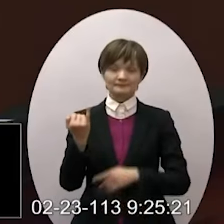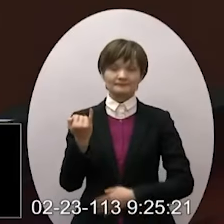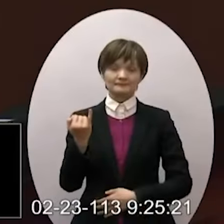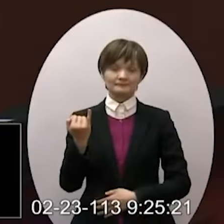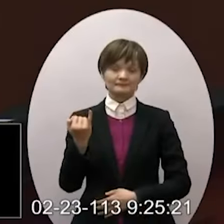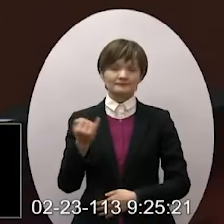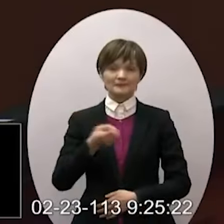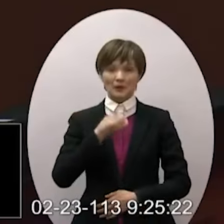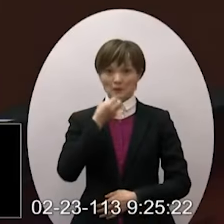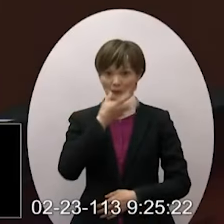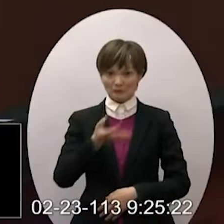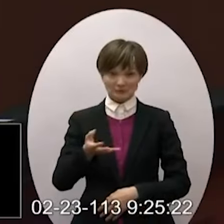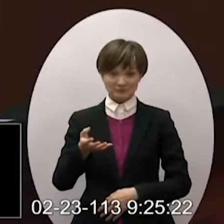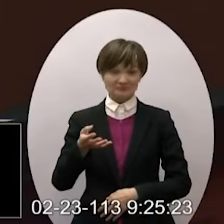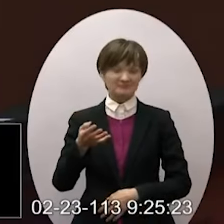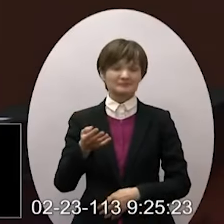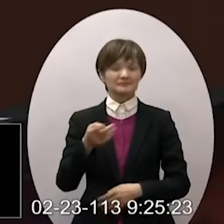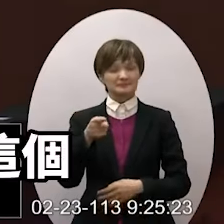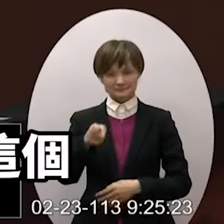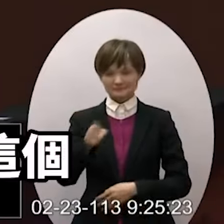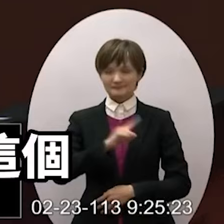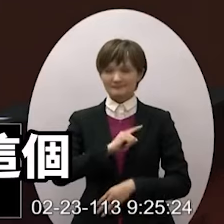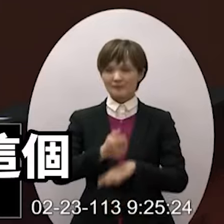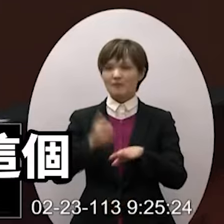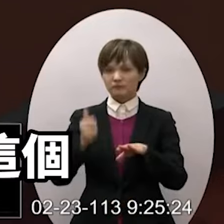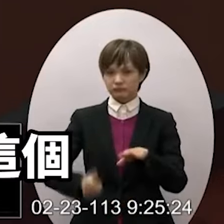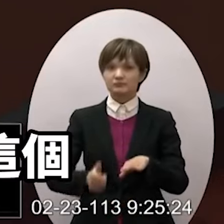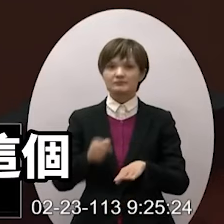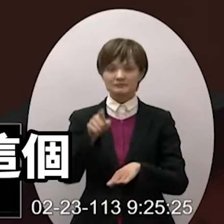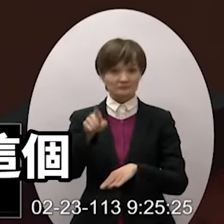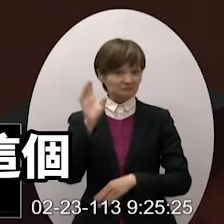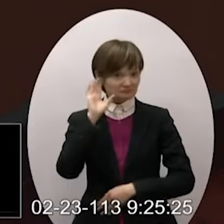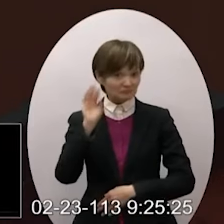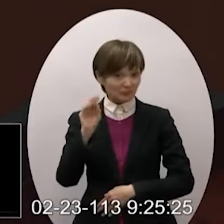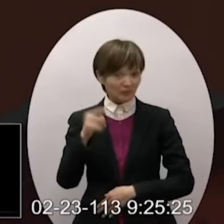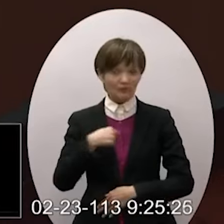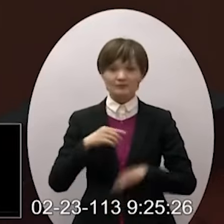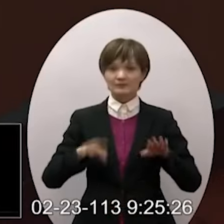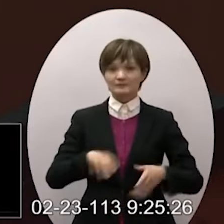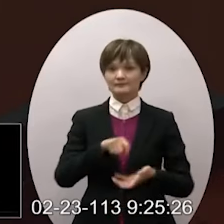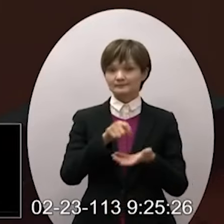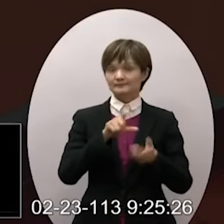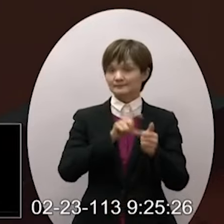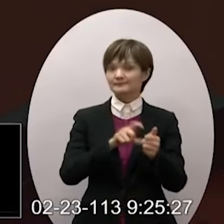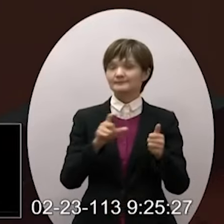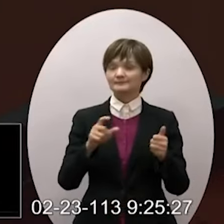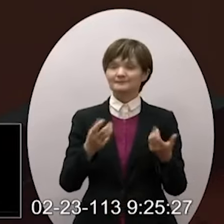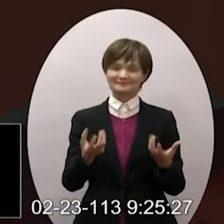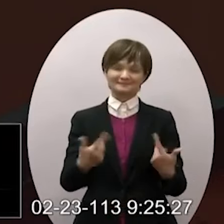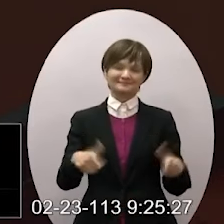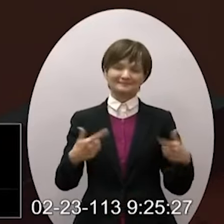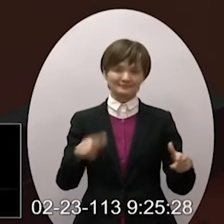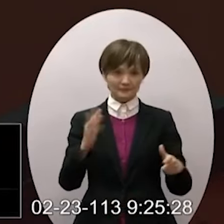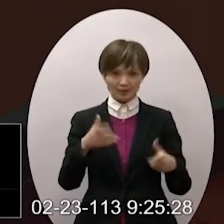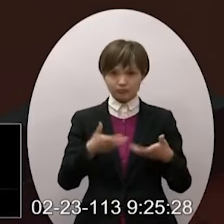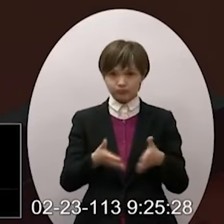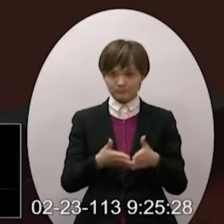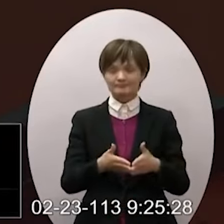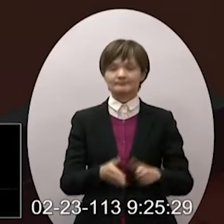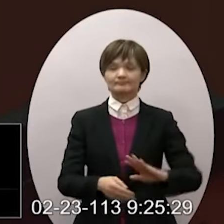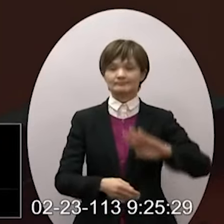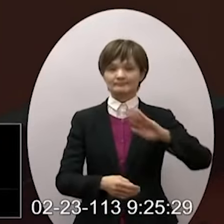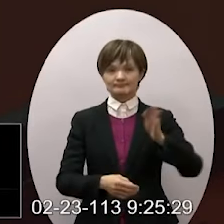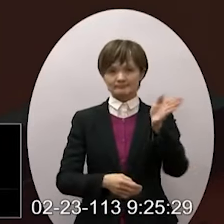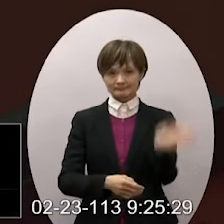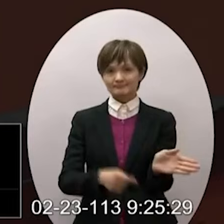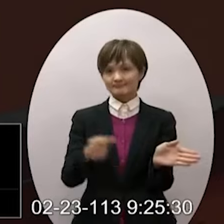下台，管碧玲听见了吗？好，其实我今天要讲的主题不是这个，好，但是这很重要，所以我摆在这里哦。我今天我要讲的